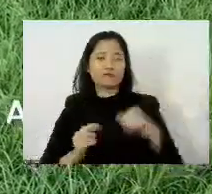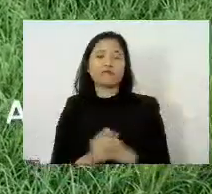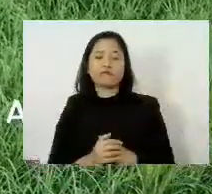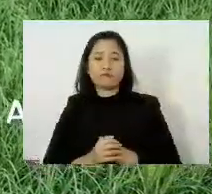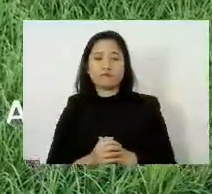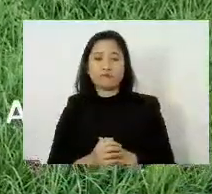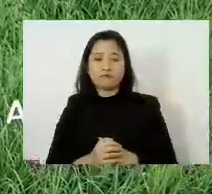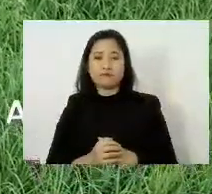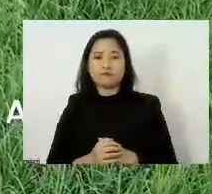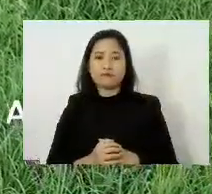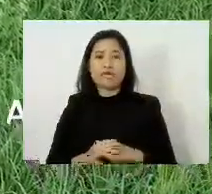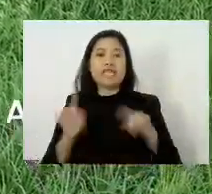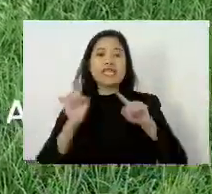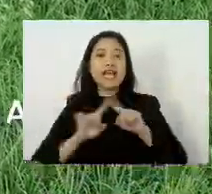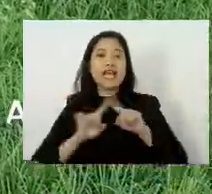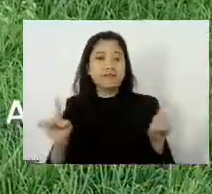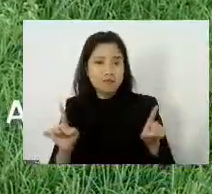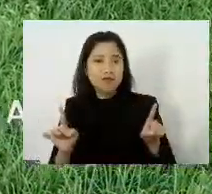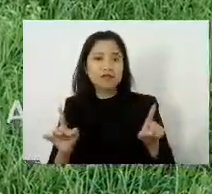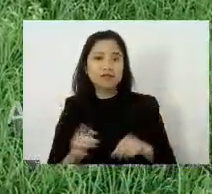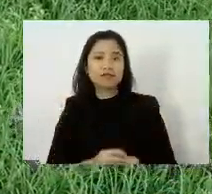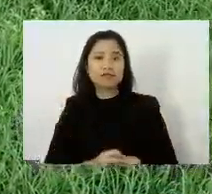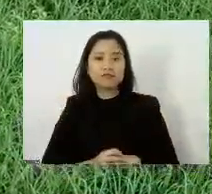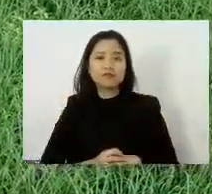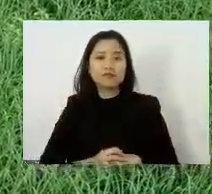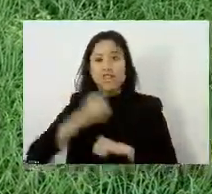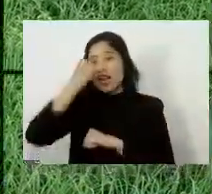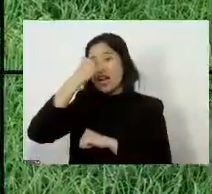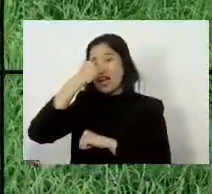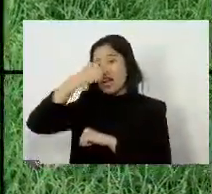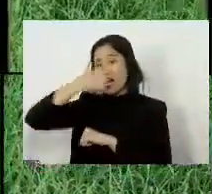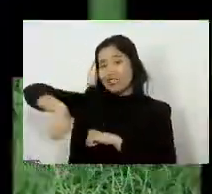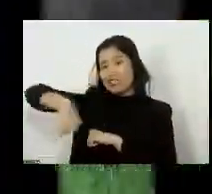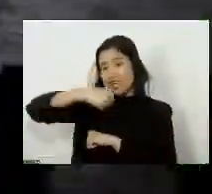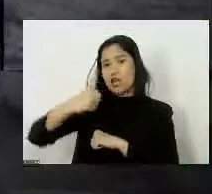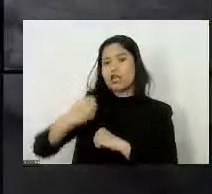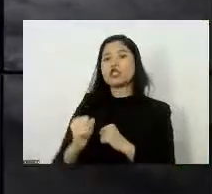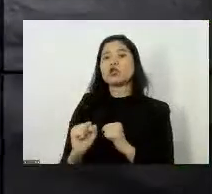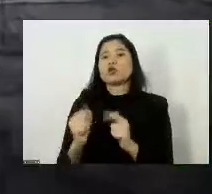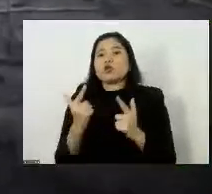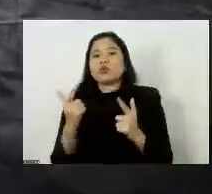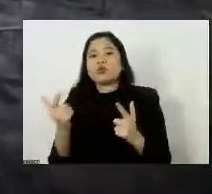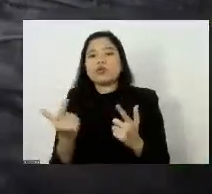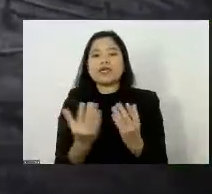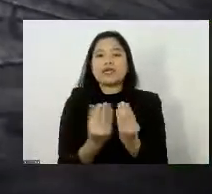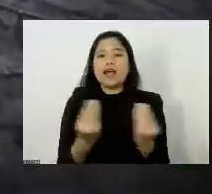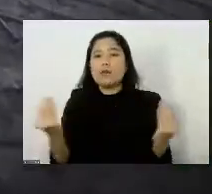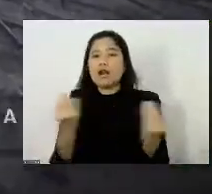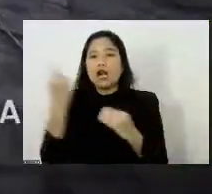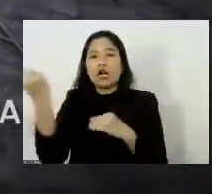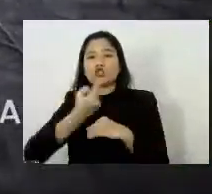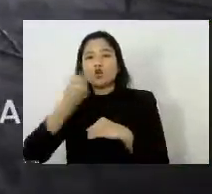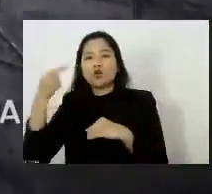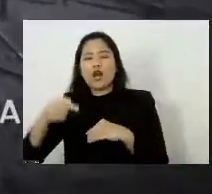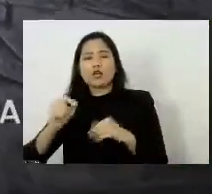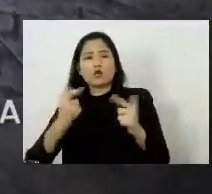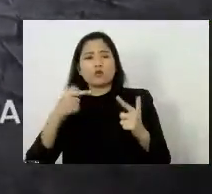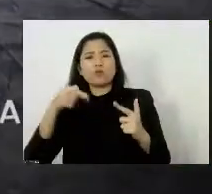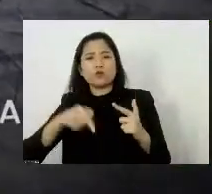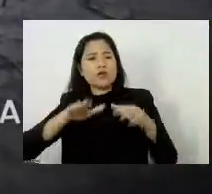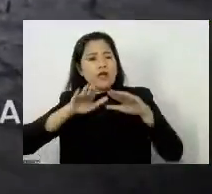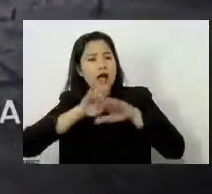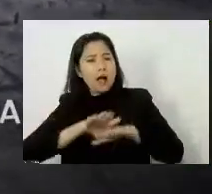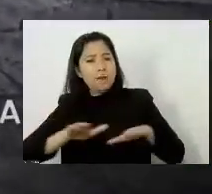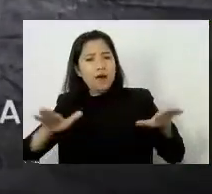akan tetapi gajah tidak hanya hidup di taman nasional yang aman tentram saat